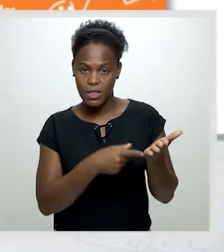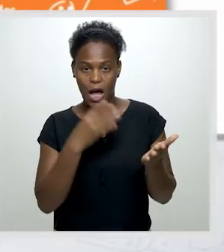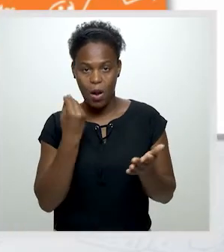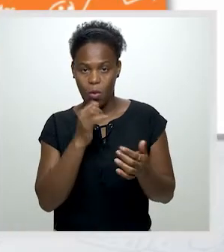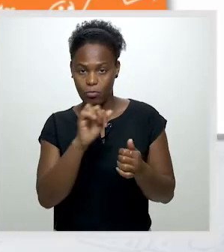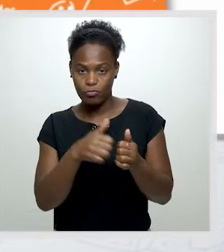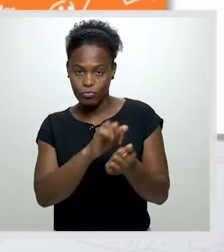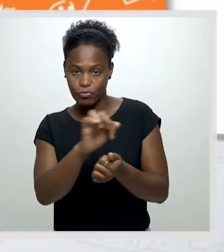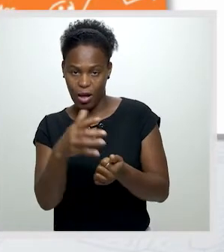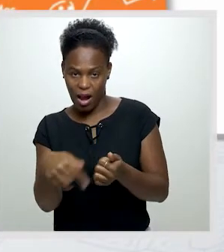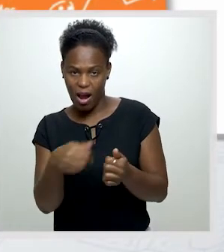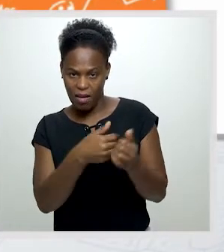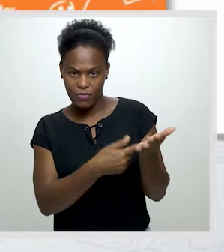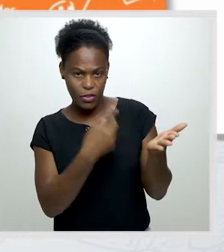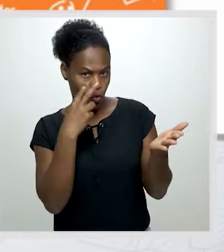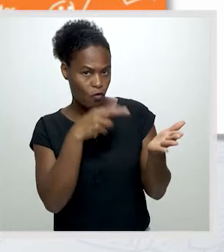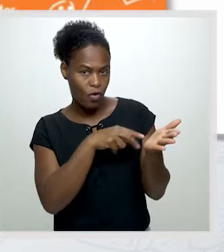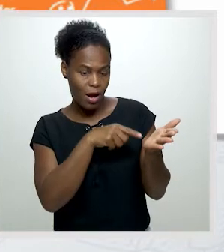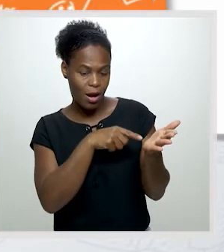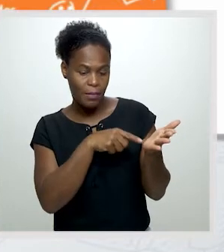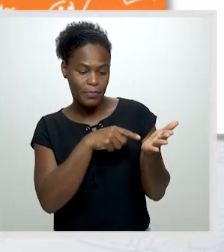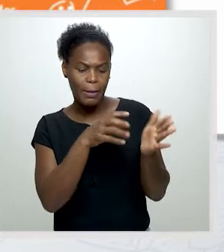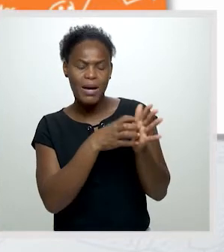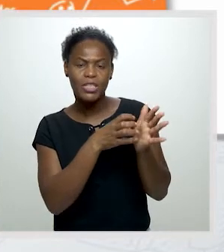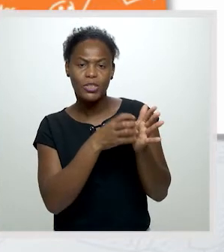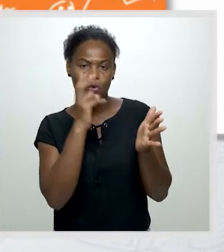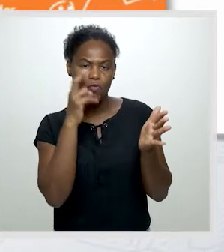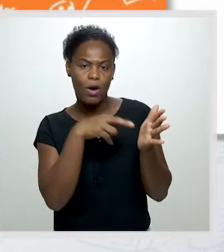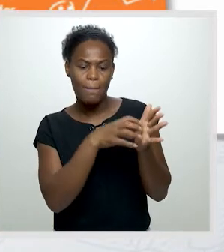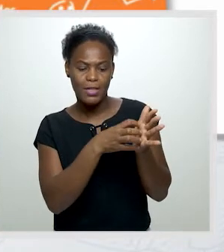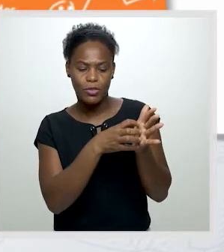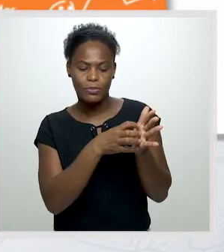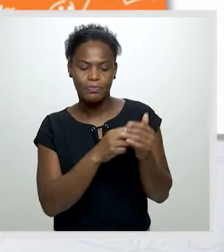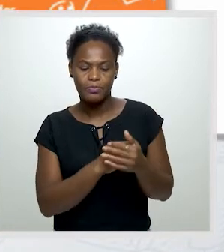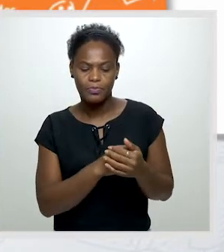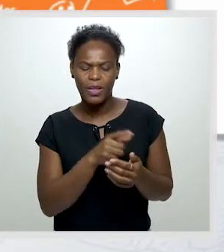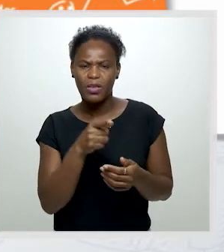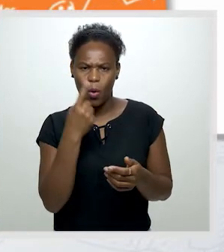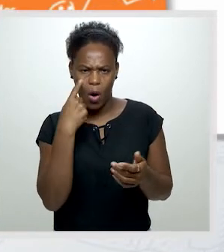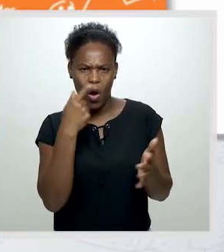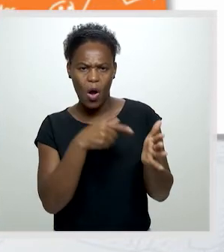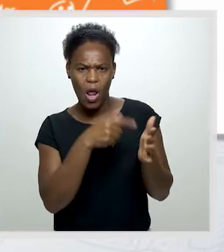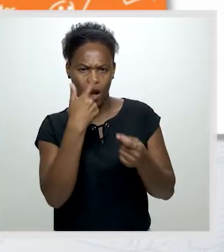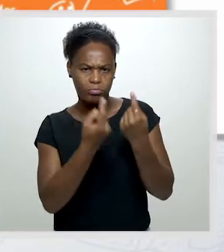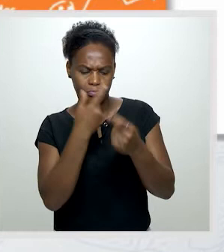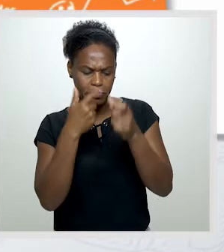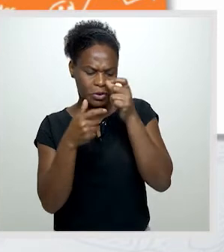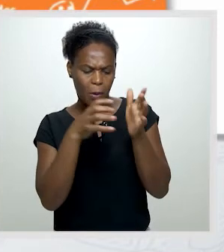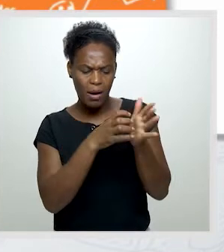avec toi? Alors regarde les images. Alors est-ce que tu reconnais quelques